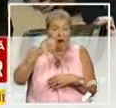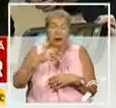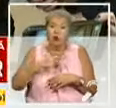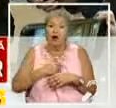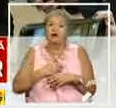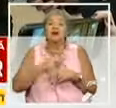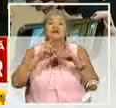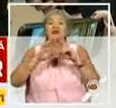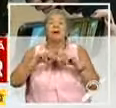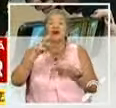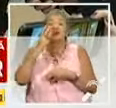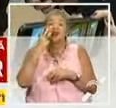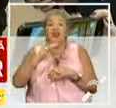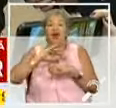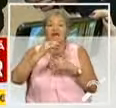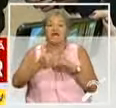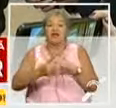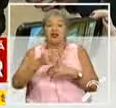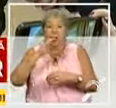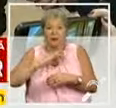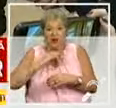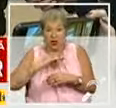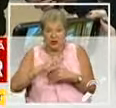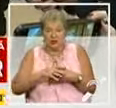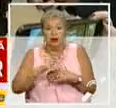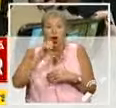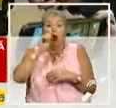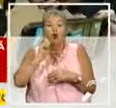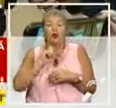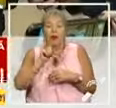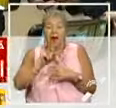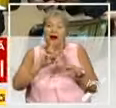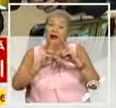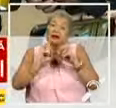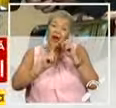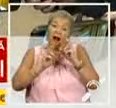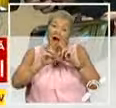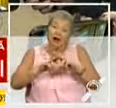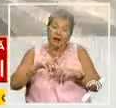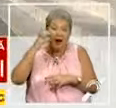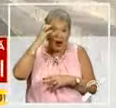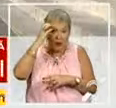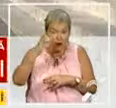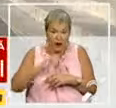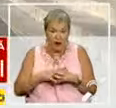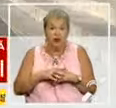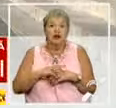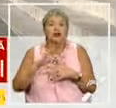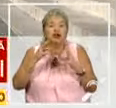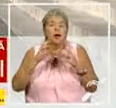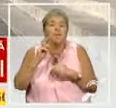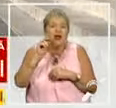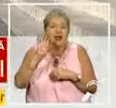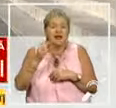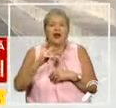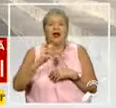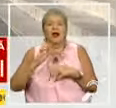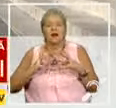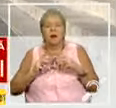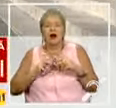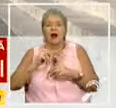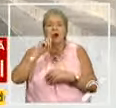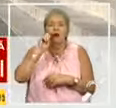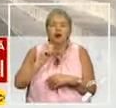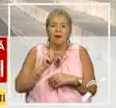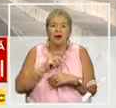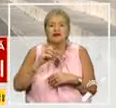3 vicepreședinți. Asta în contextul în care UDMR ar rămâne la guvernare și fiecare partid, PSD, PNL și UDMR, ar urma